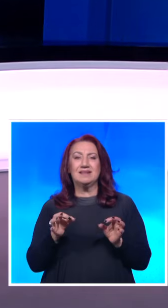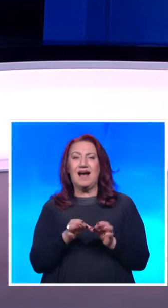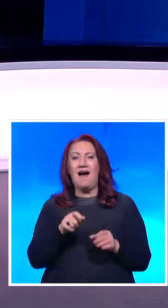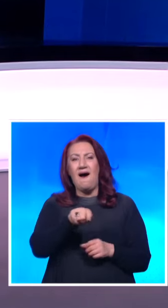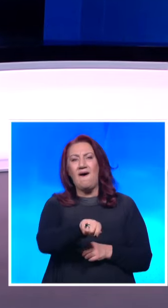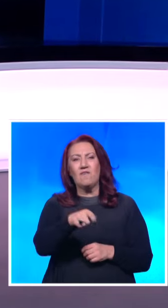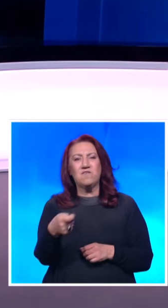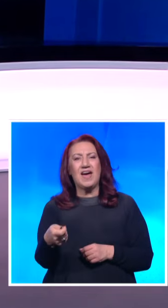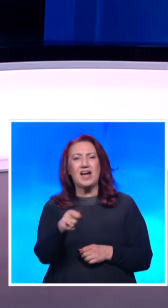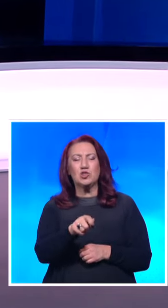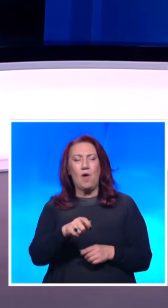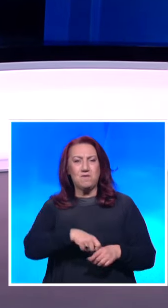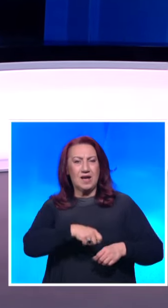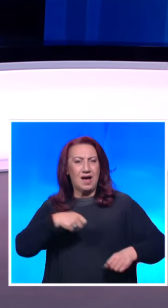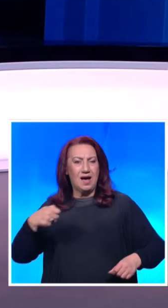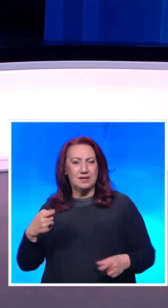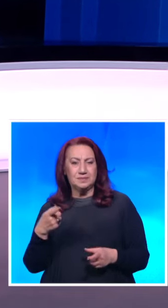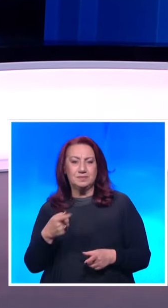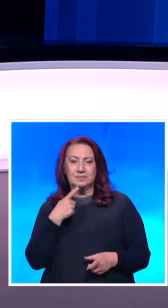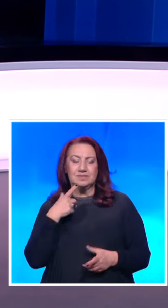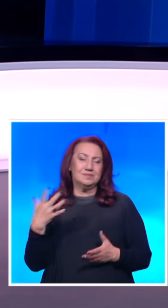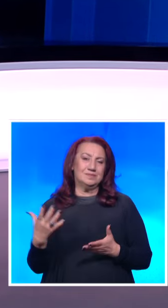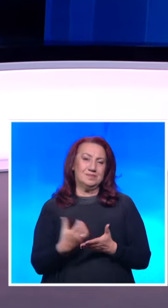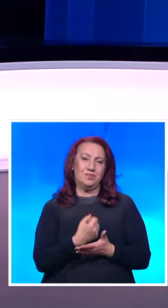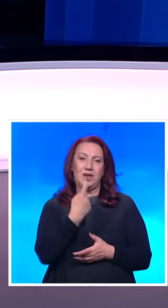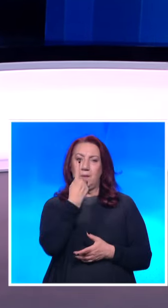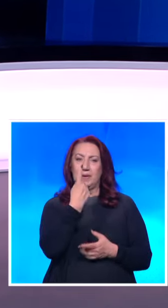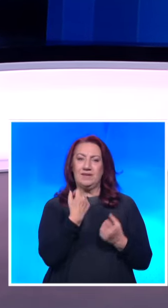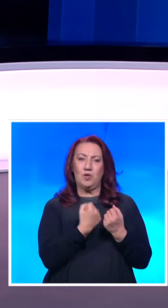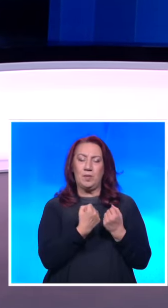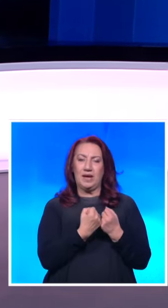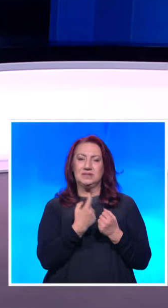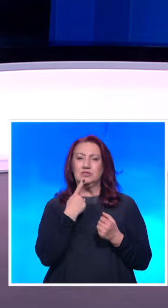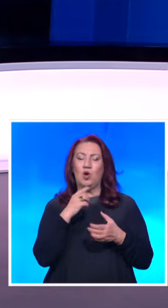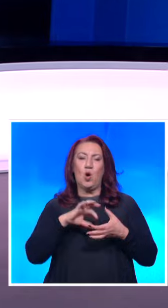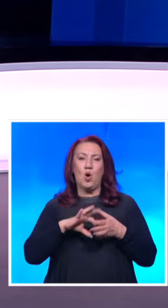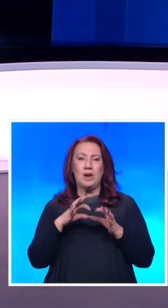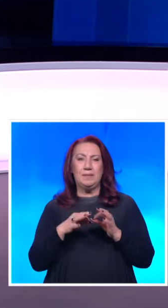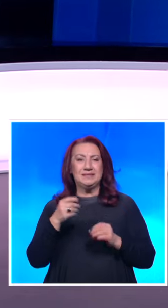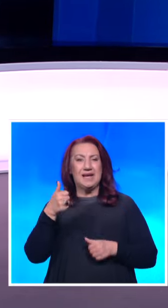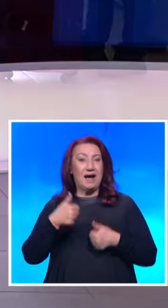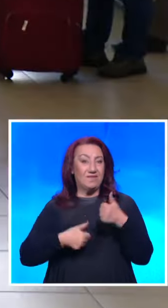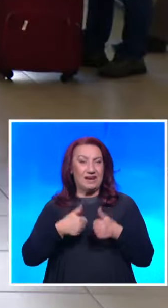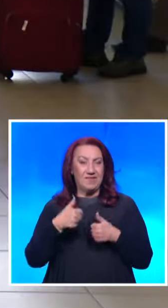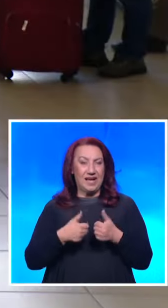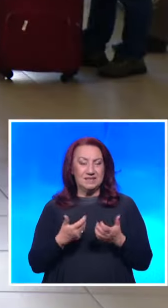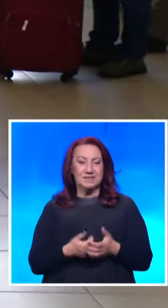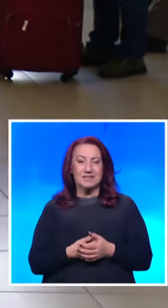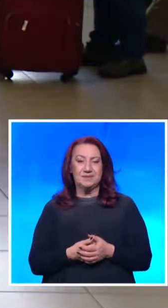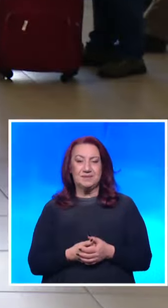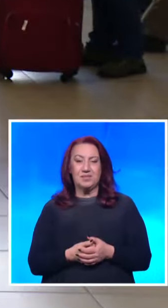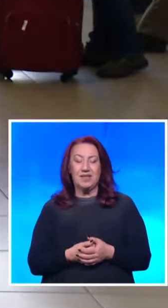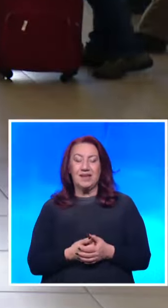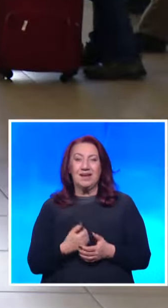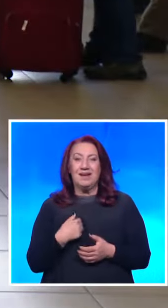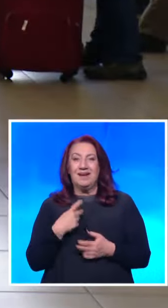си осигури участие на игрите, след като спечели първо място на олимпийската квалификация на сабя в Люксембург. Не знаех къде се